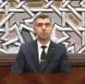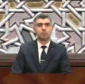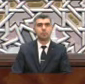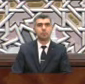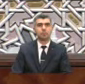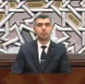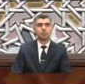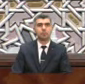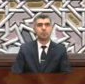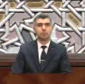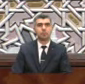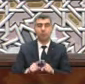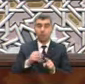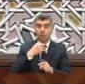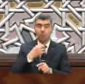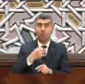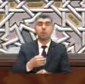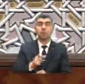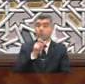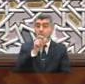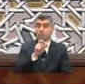الله أعلم.